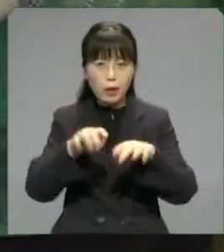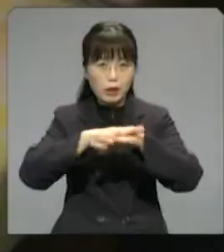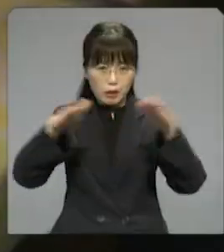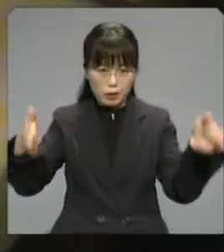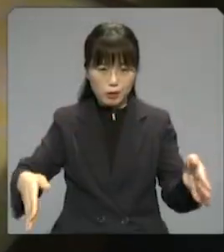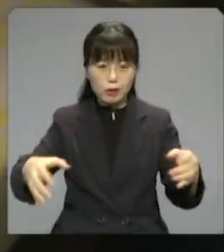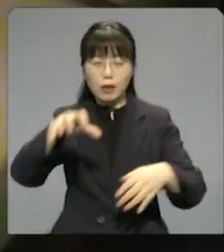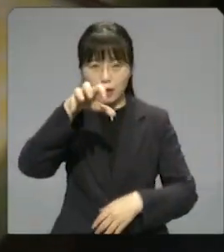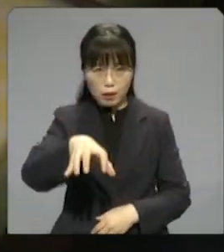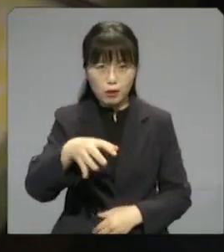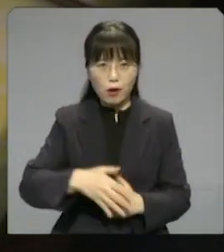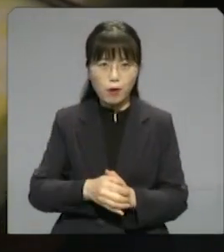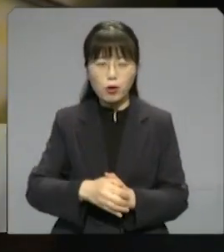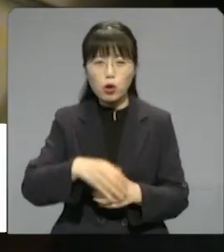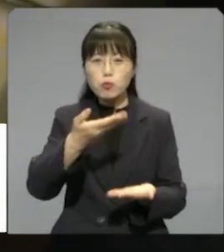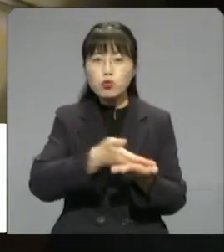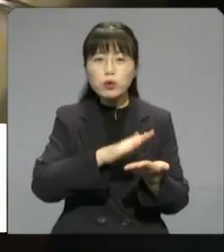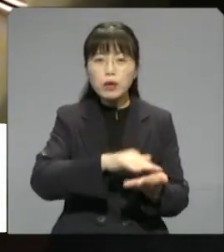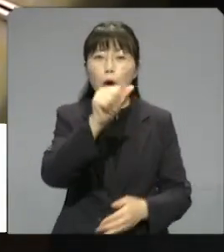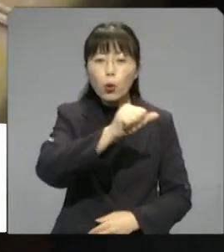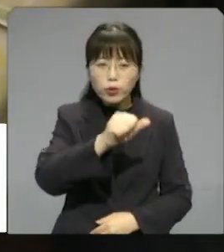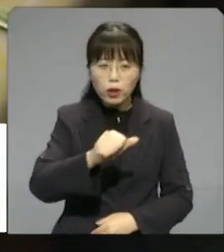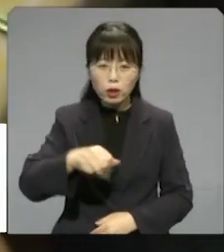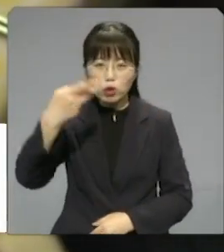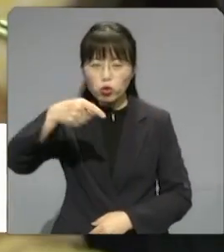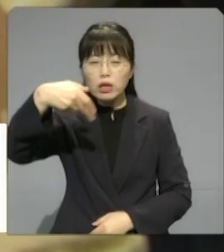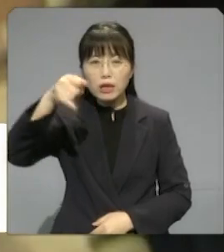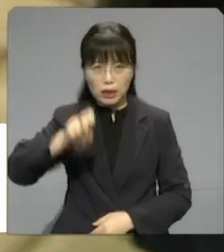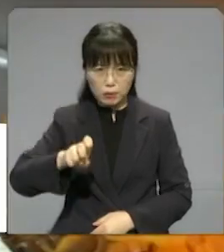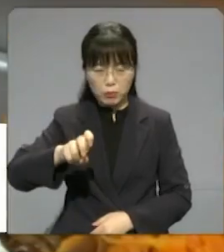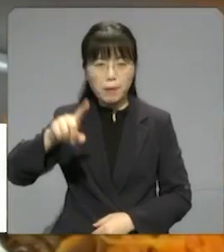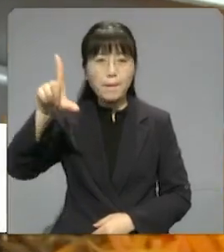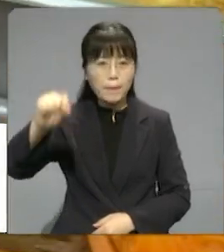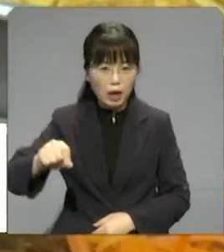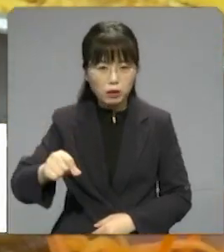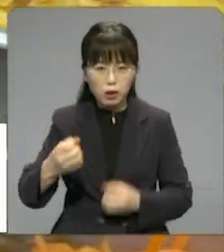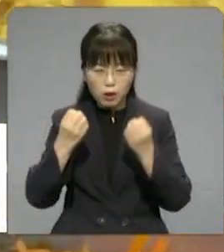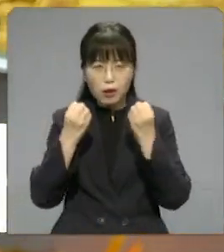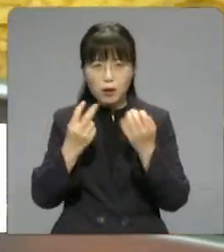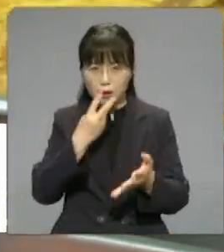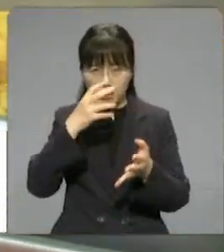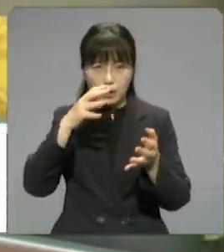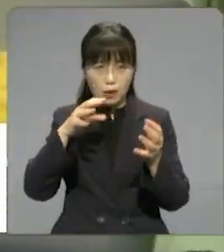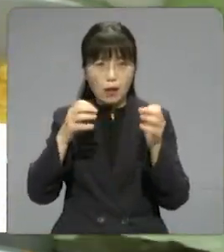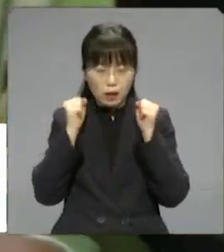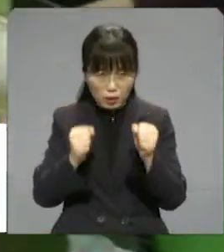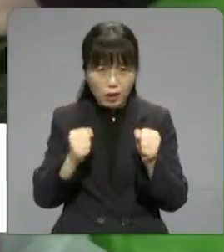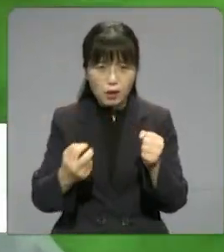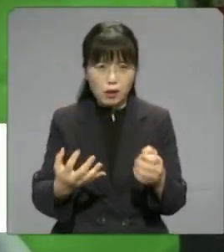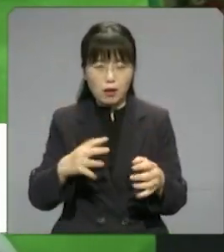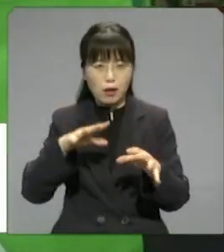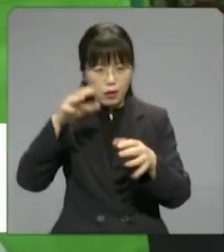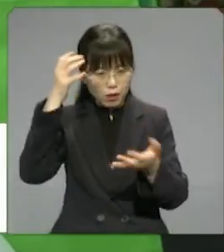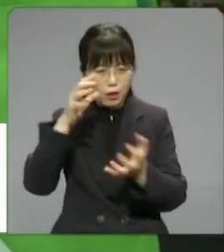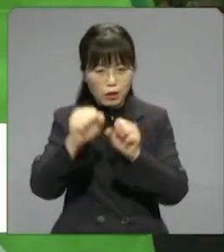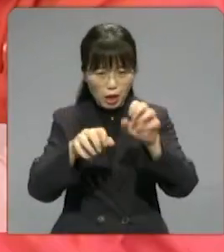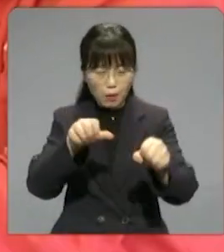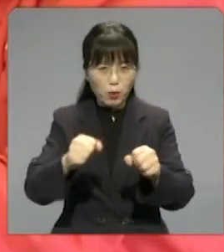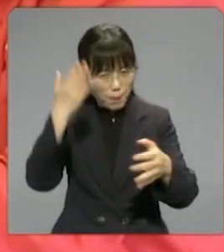놓입니다. 산채 부침개는 5,000원, 산채 튀김은 10,000원. 신선한 산나물로 꽉찬 김밥은